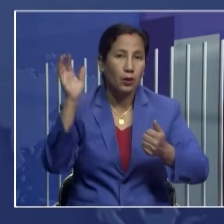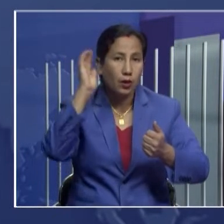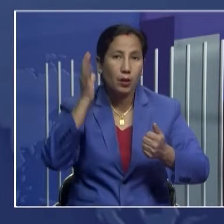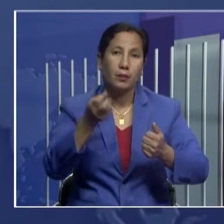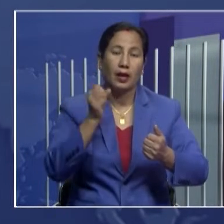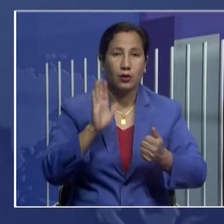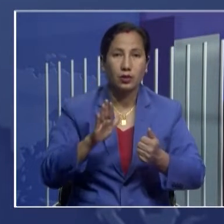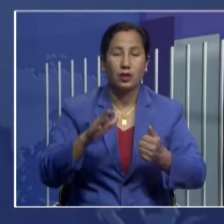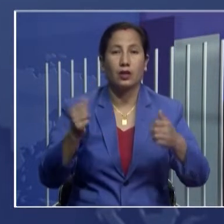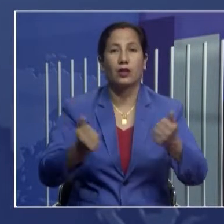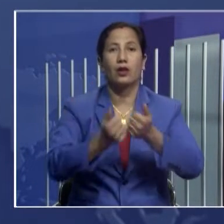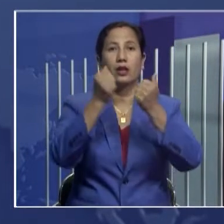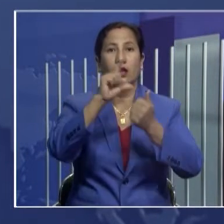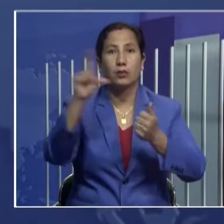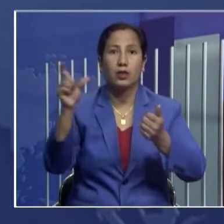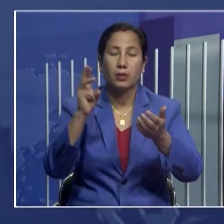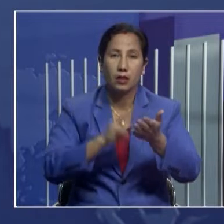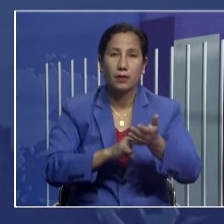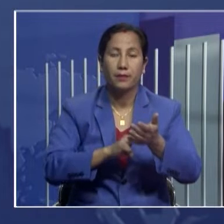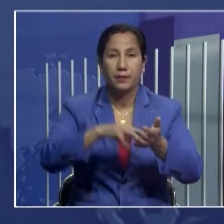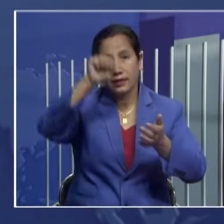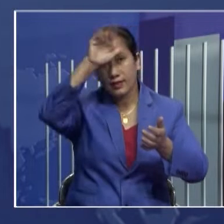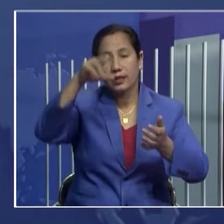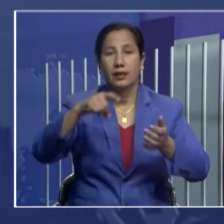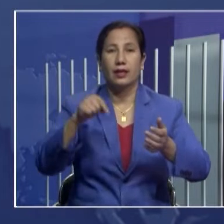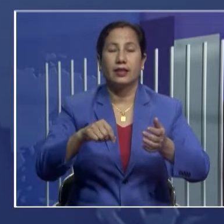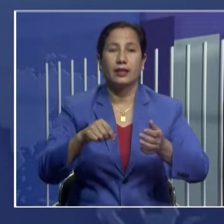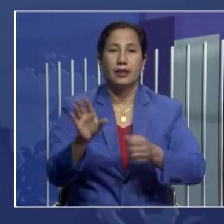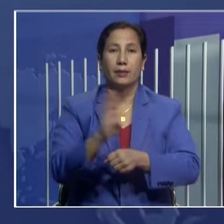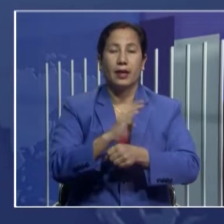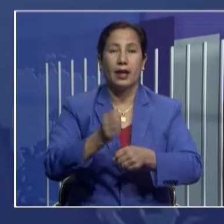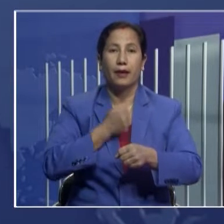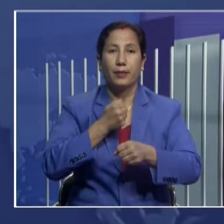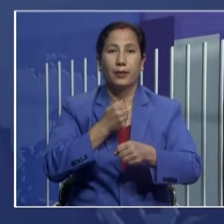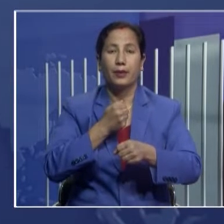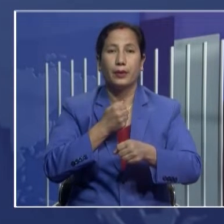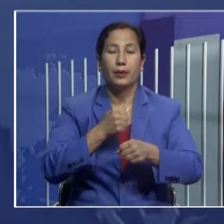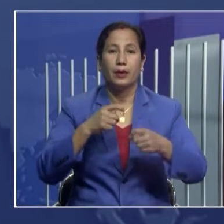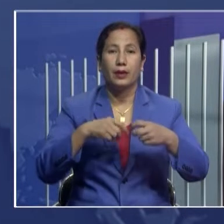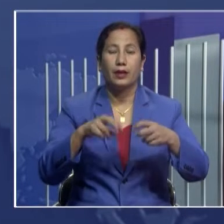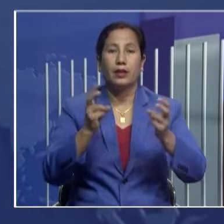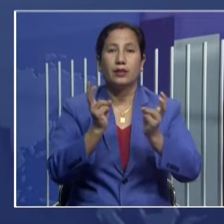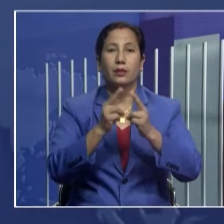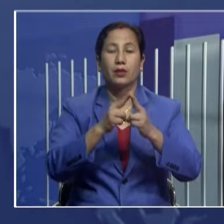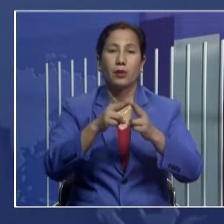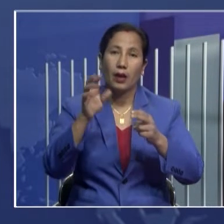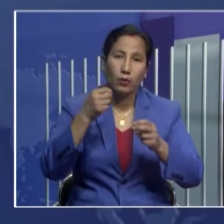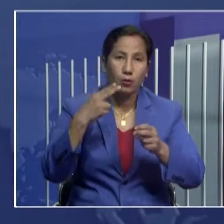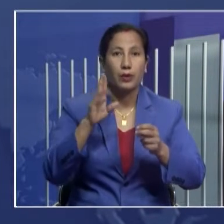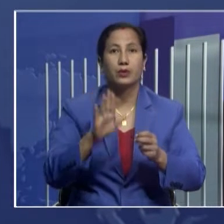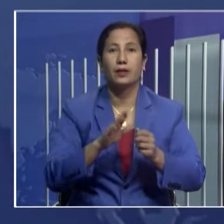छ। घटनाका विषयमा थप जानकारी दिनका लागि यति बेला हाम्रा सहकर्मी माधव ओली प्रत्यक्ष टेलिफोन सम्पर्कमा जोडिनु भएको छ।